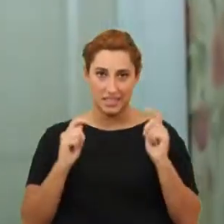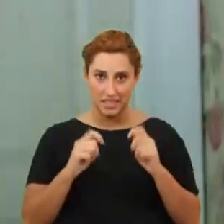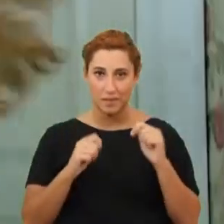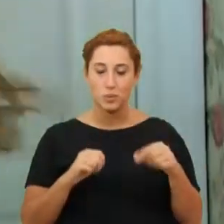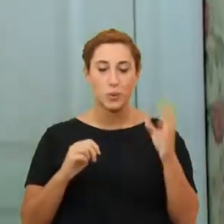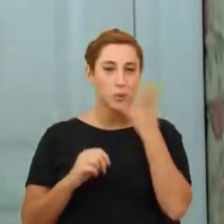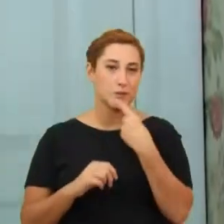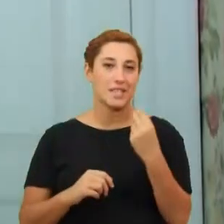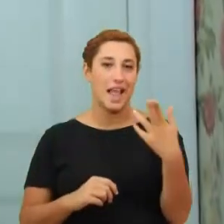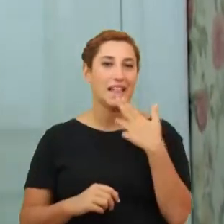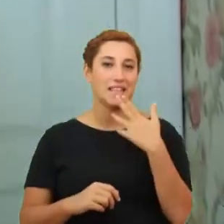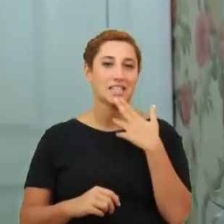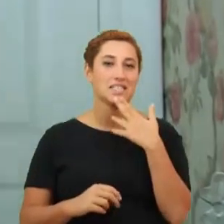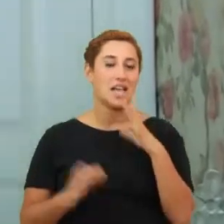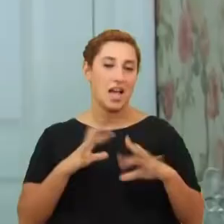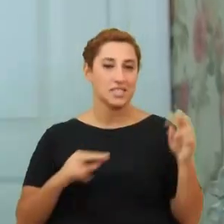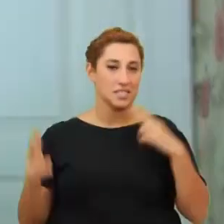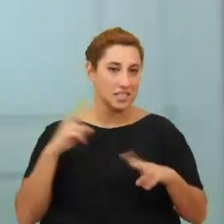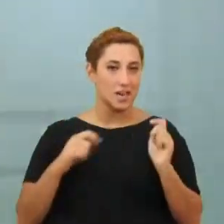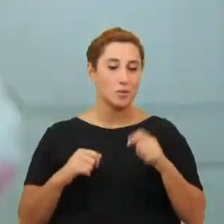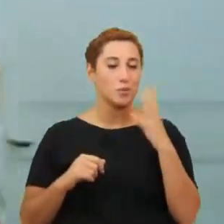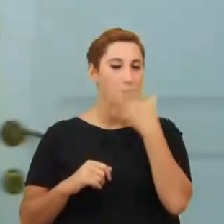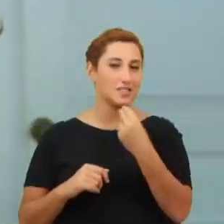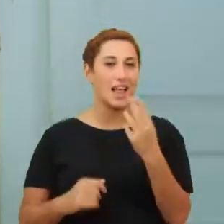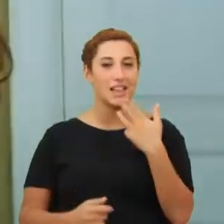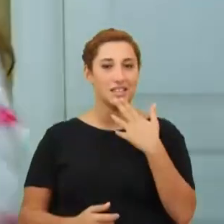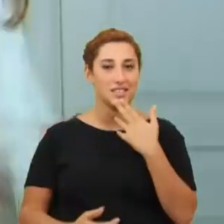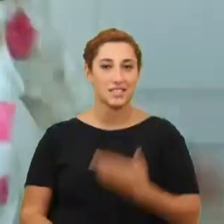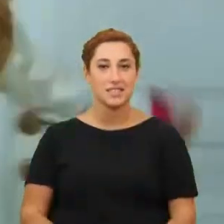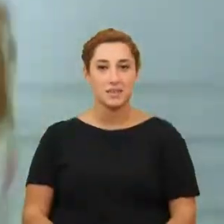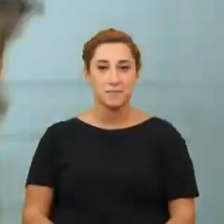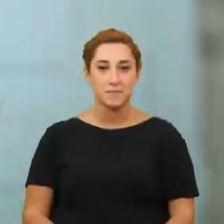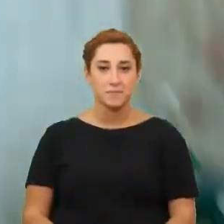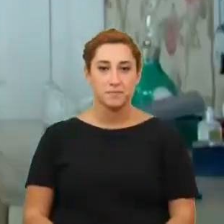Hazırlansın bu güzel kız. Hazırlansın bu güzel kız.